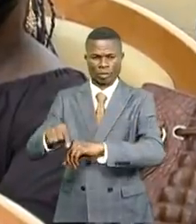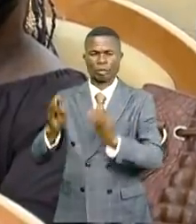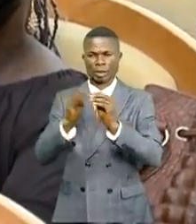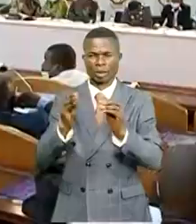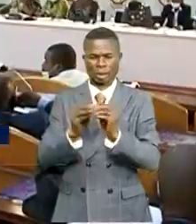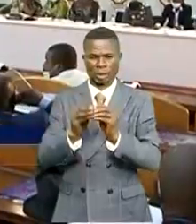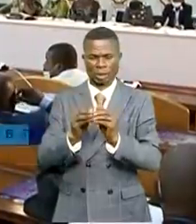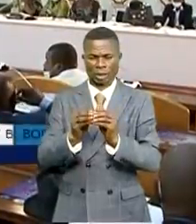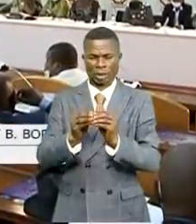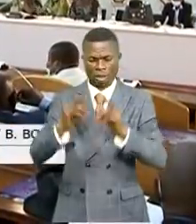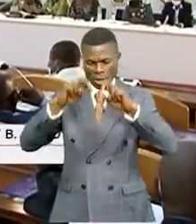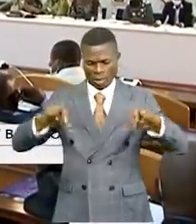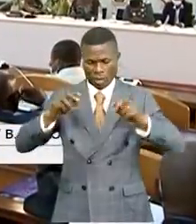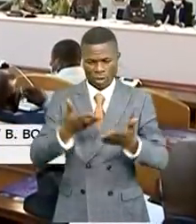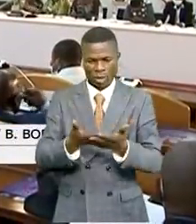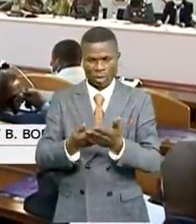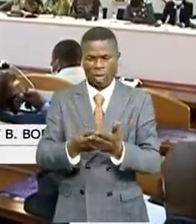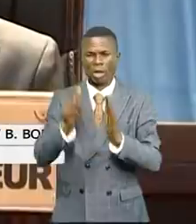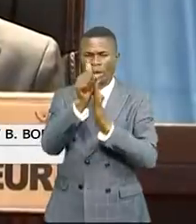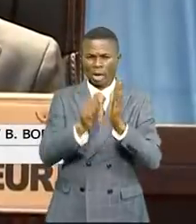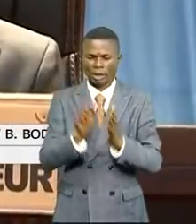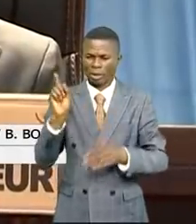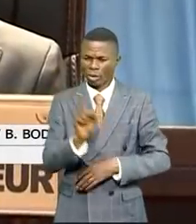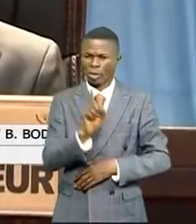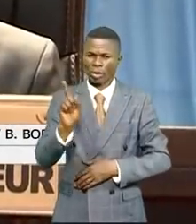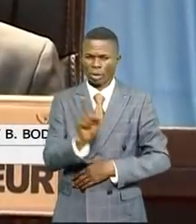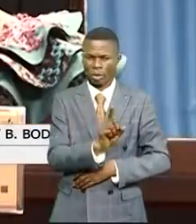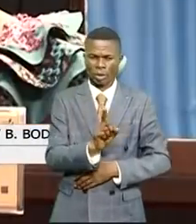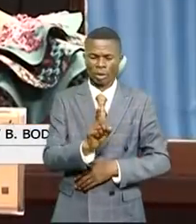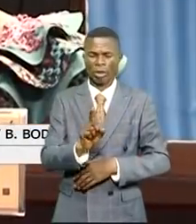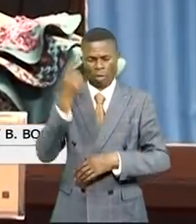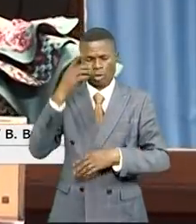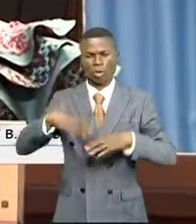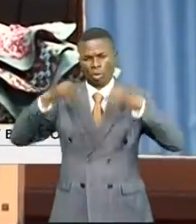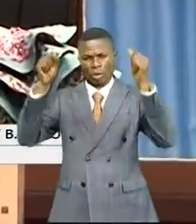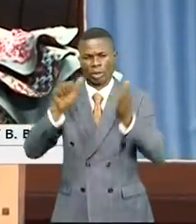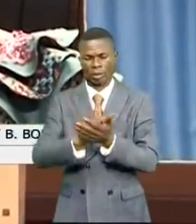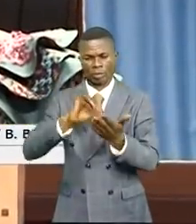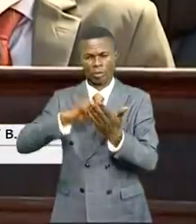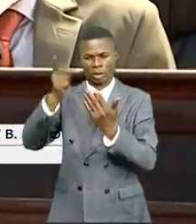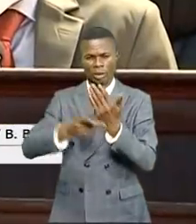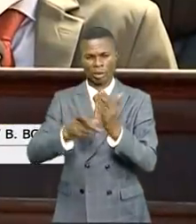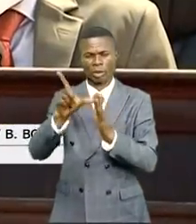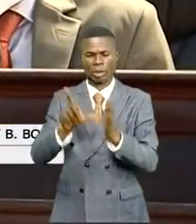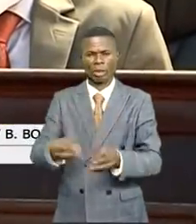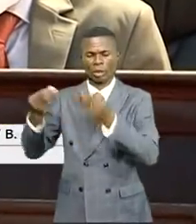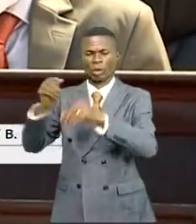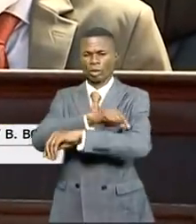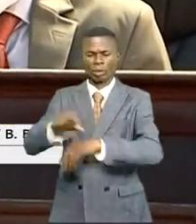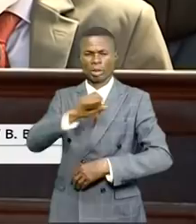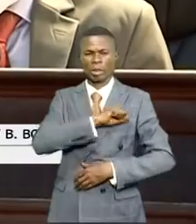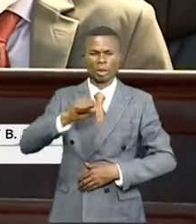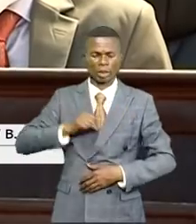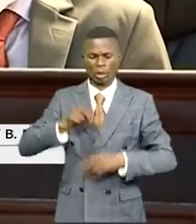a fondamentalement examinée, article par article, avant le vote favorable. Ces sept projets de loi seront transmis au Sénat pour une